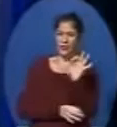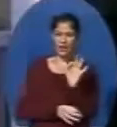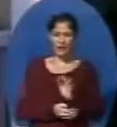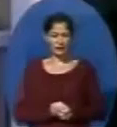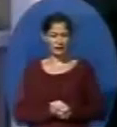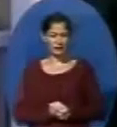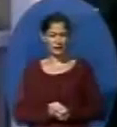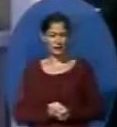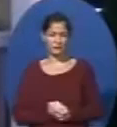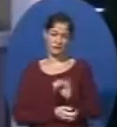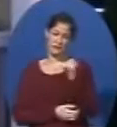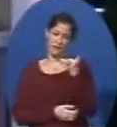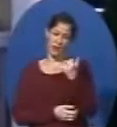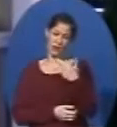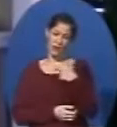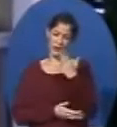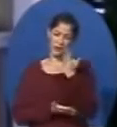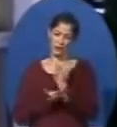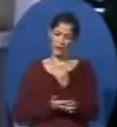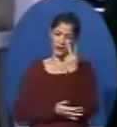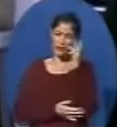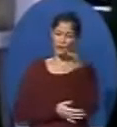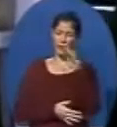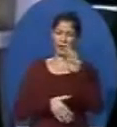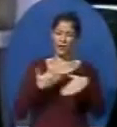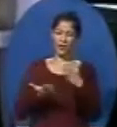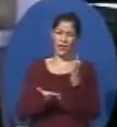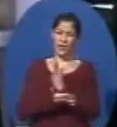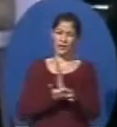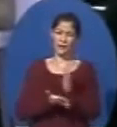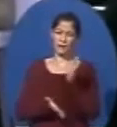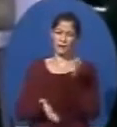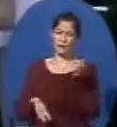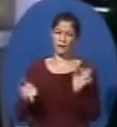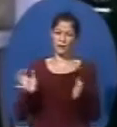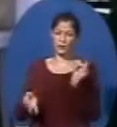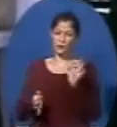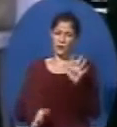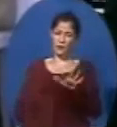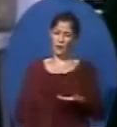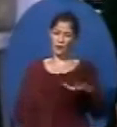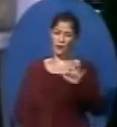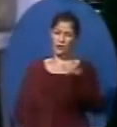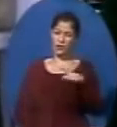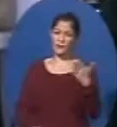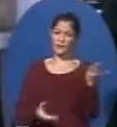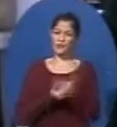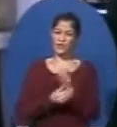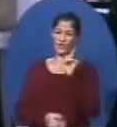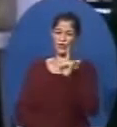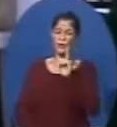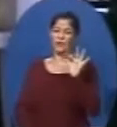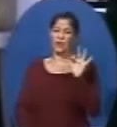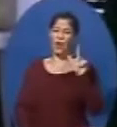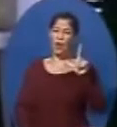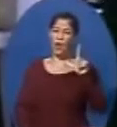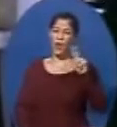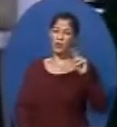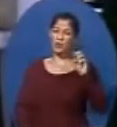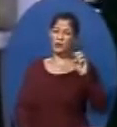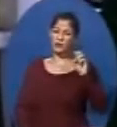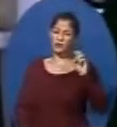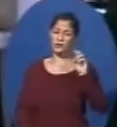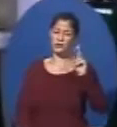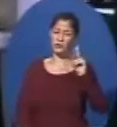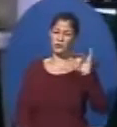אתה יודע, גם ראינו אותו אחרי ההכרעה בבית המשפט המחוזי בעניינו של טלנסקי. גם שם הוא טען שמעולם הוא לא קיבל